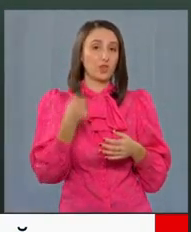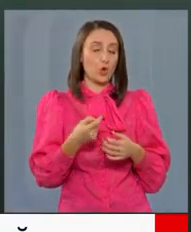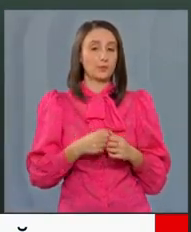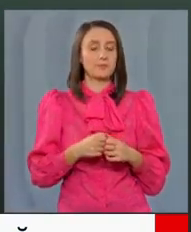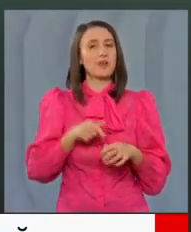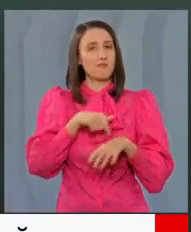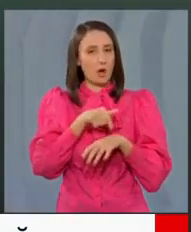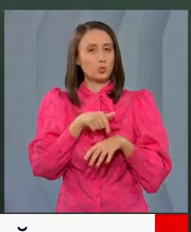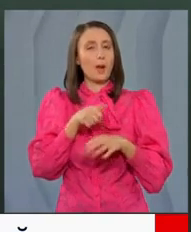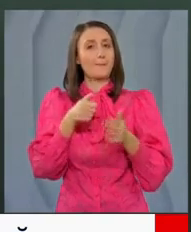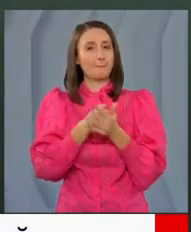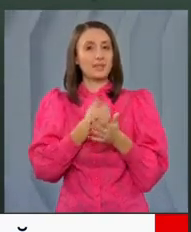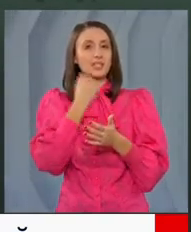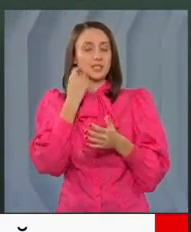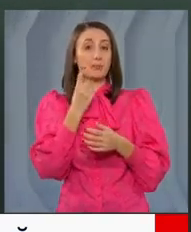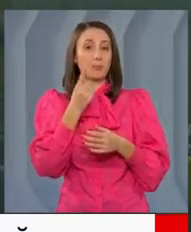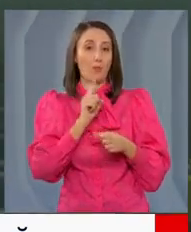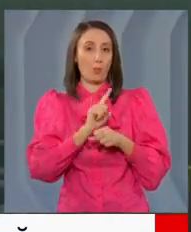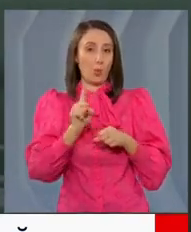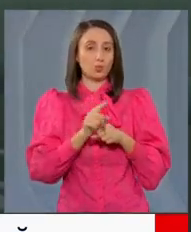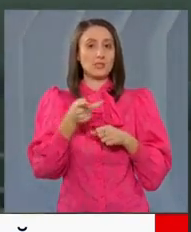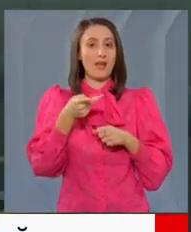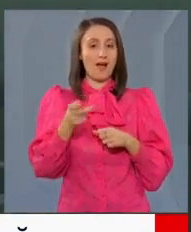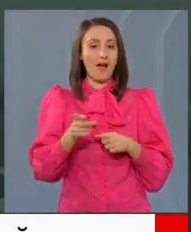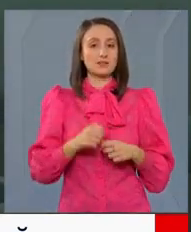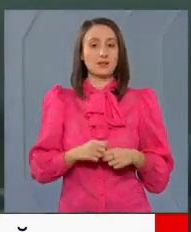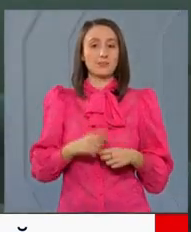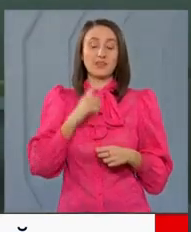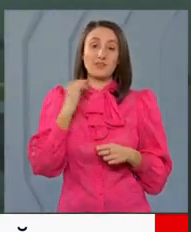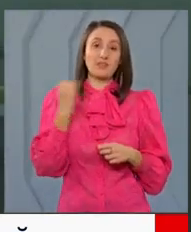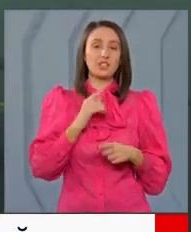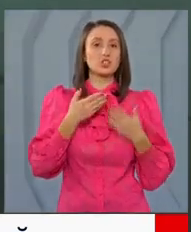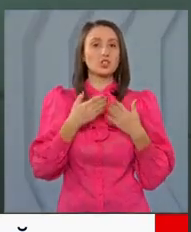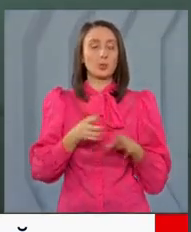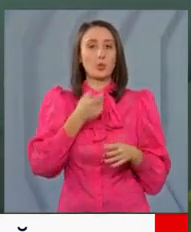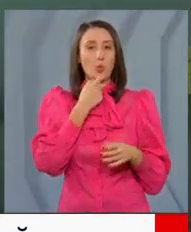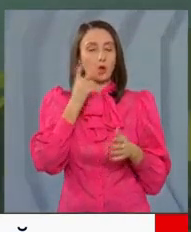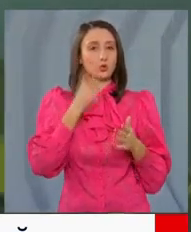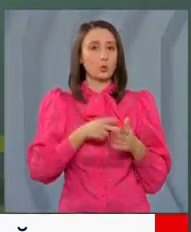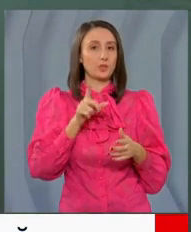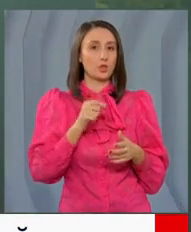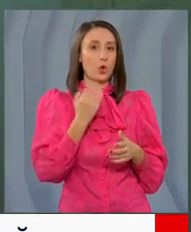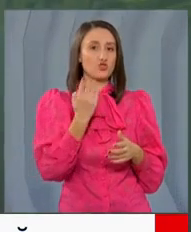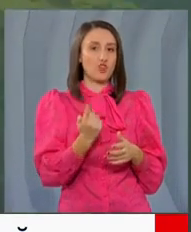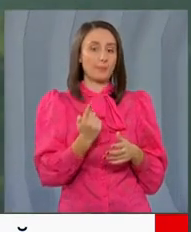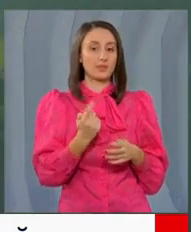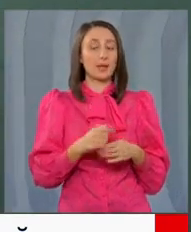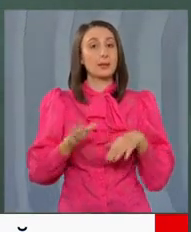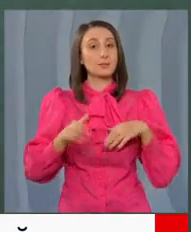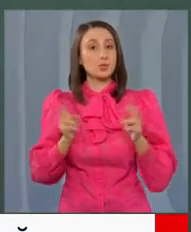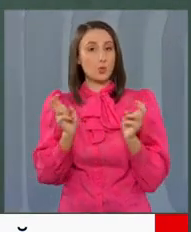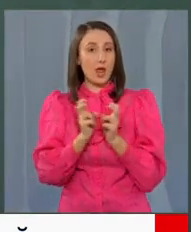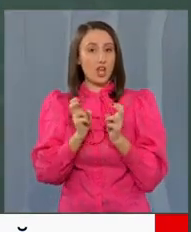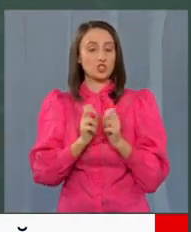dura însă ceva timp până la efectuarea primei producția gazului care va veni abia la începutul anului 2027 ministrul